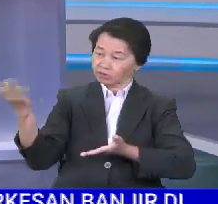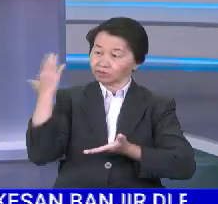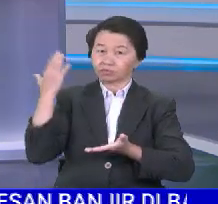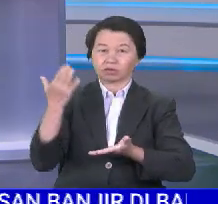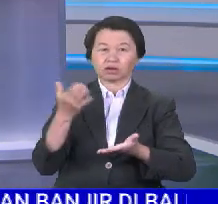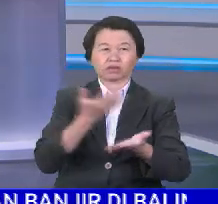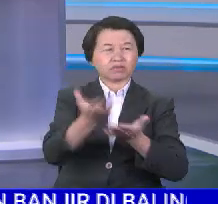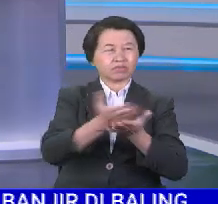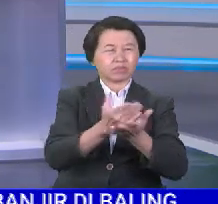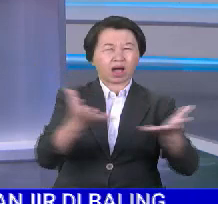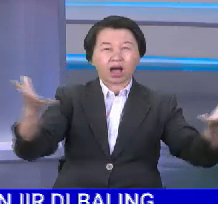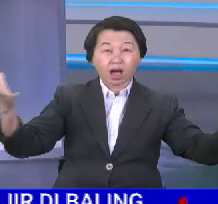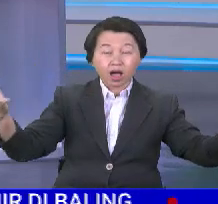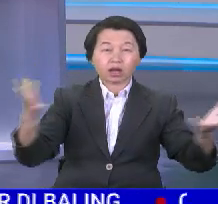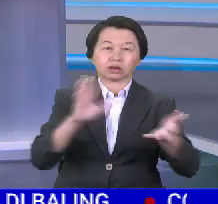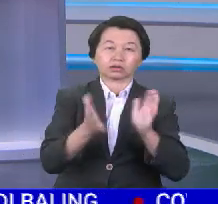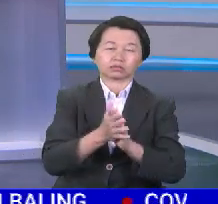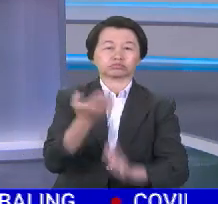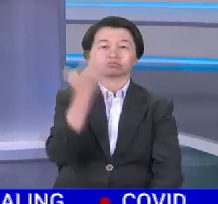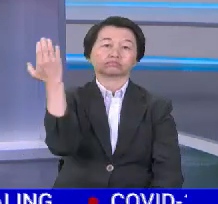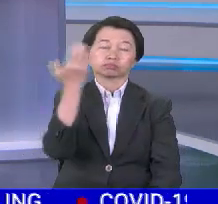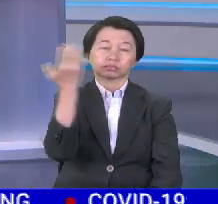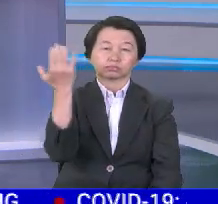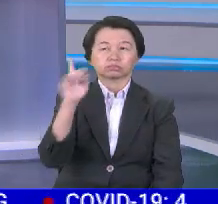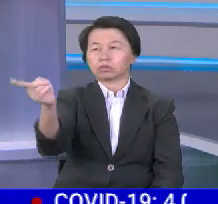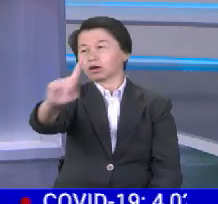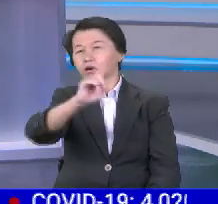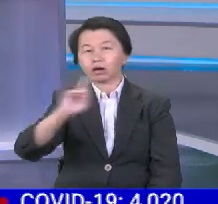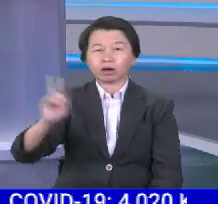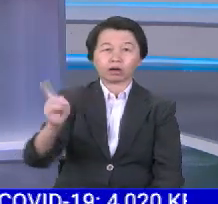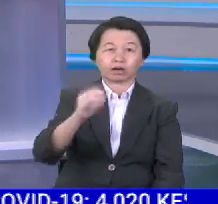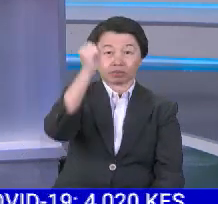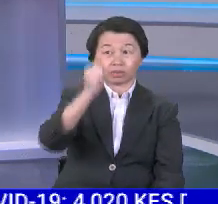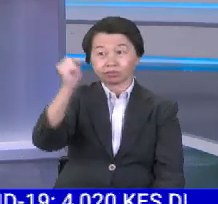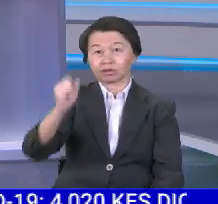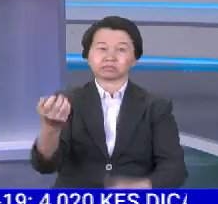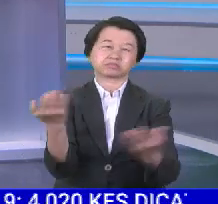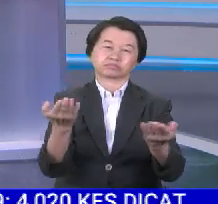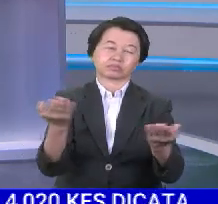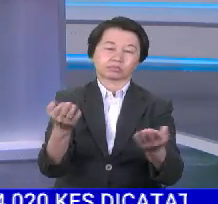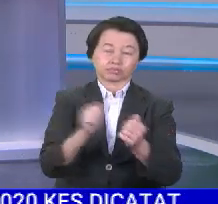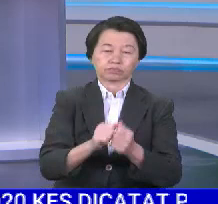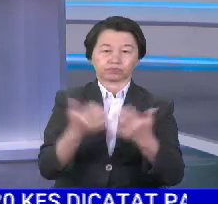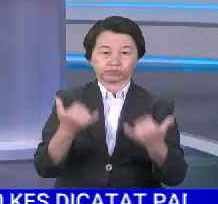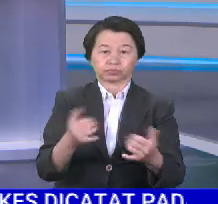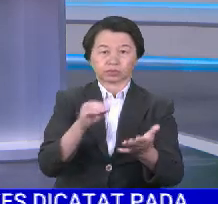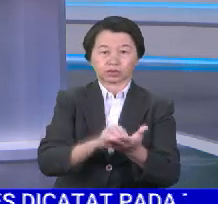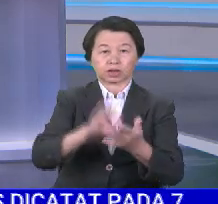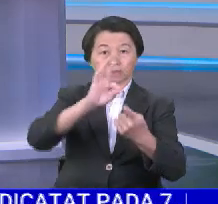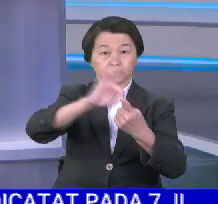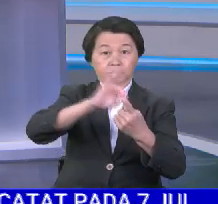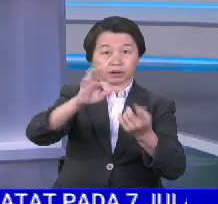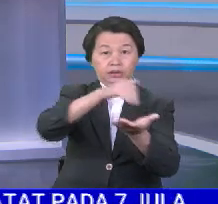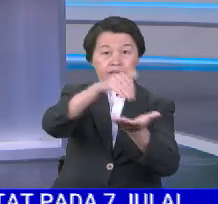Permintaan tinggi pada musim perayaan menjadi kelaziman walau di mana-mana terminal pengangkutan awam. Untuk perkembangan semasa di Penang